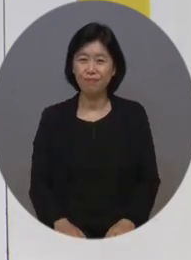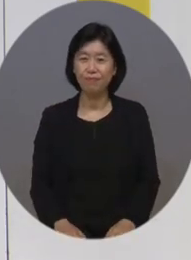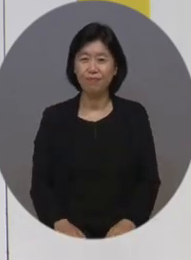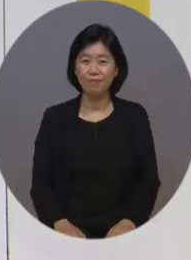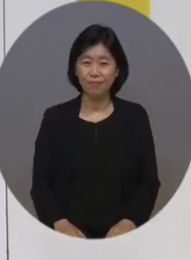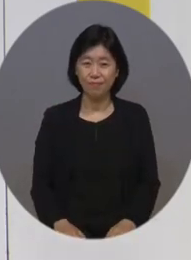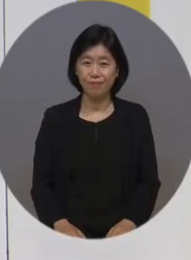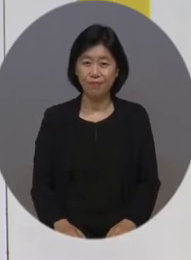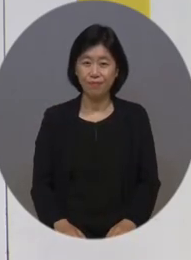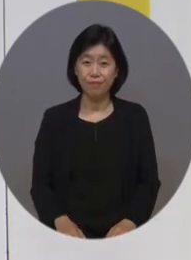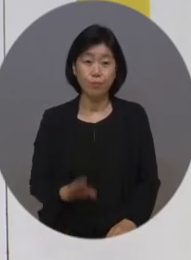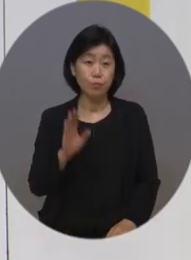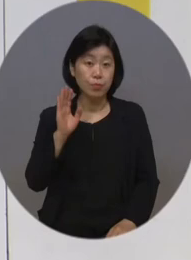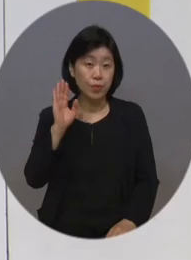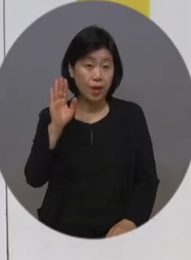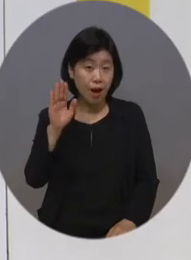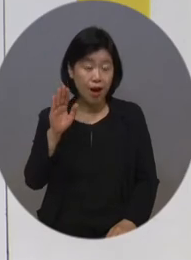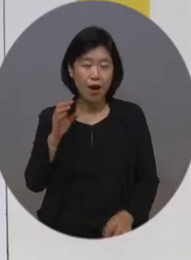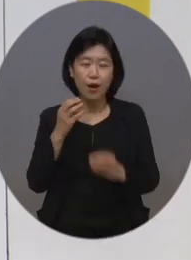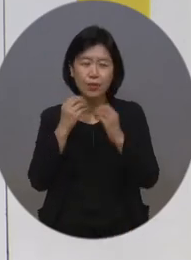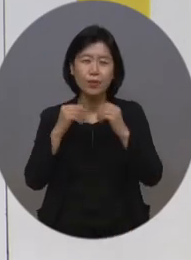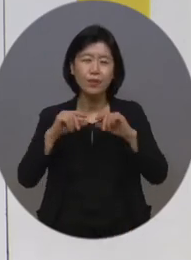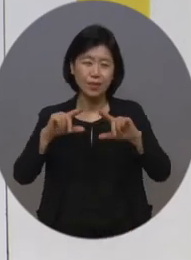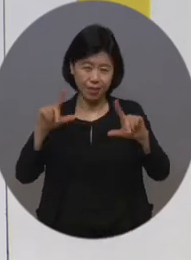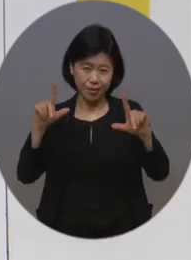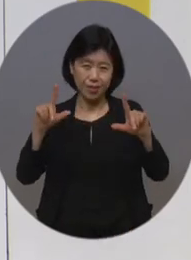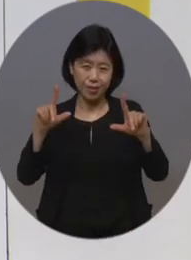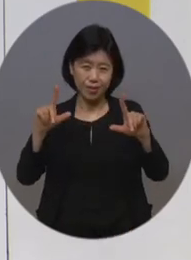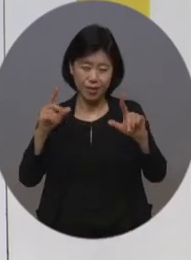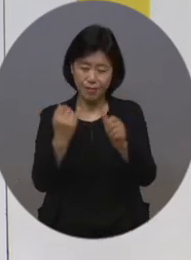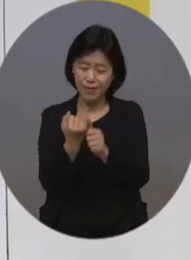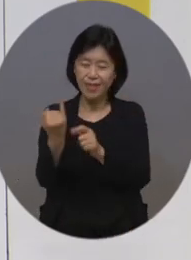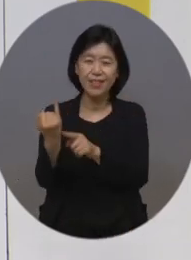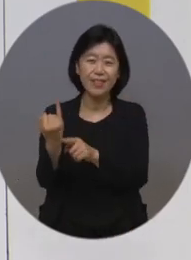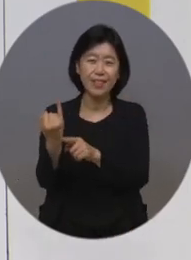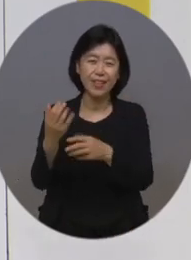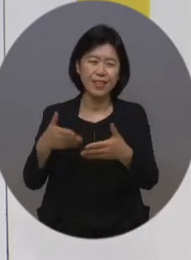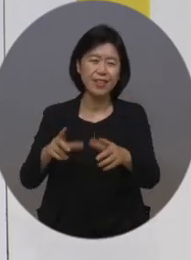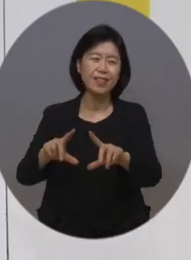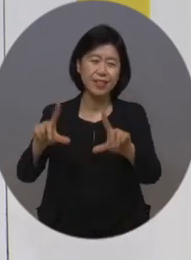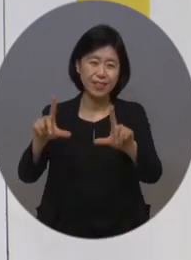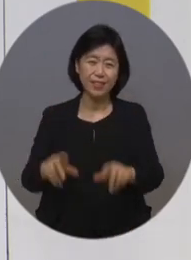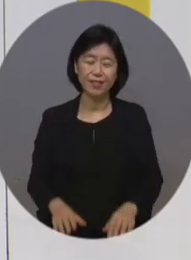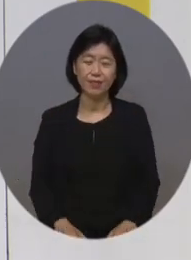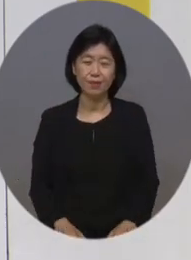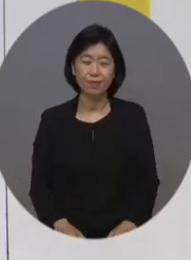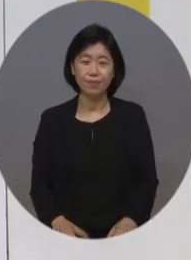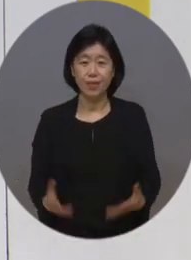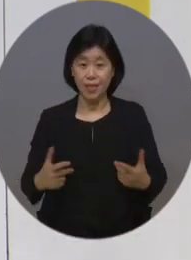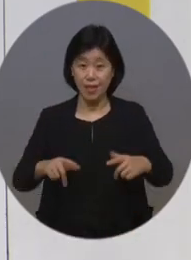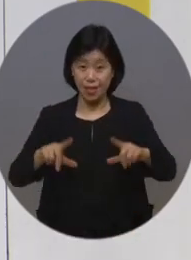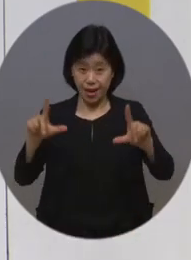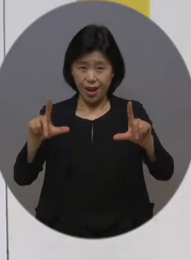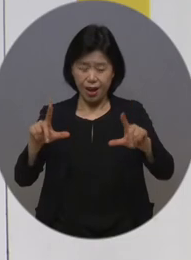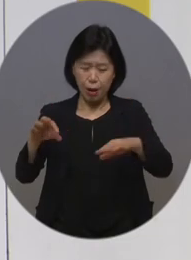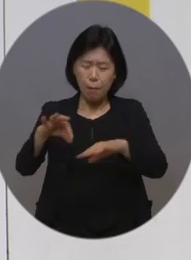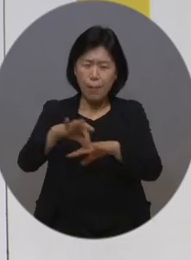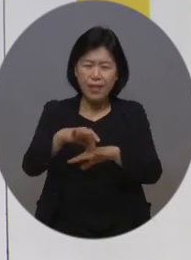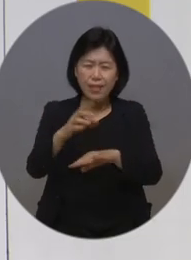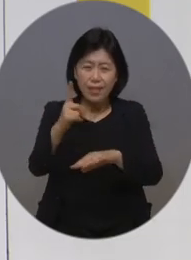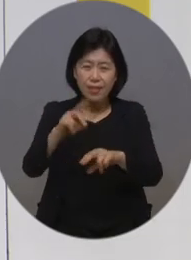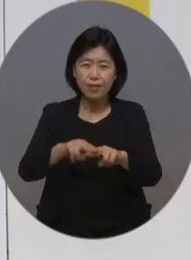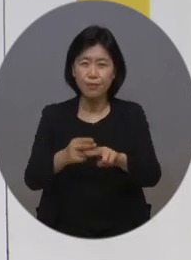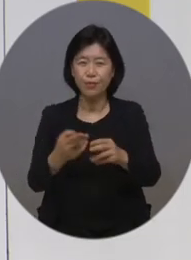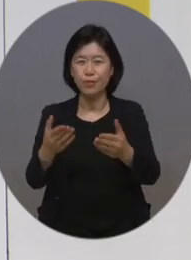다가오는 토요일이 내가 네 생일이 아 그렇군요 예 생일날 뭐 만지 한번 제대로